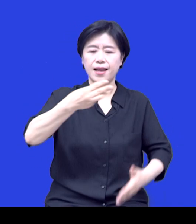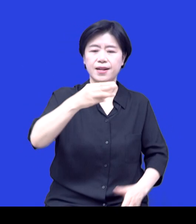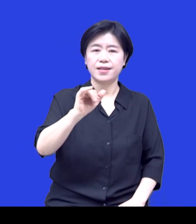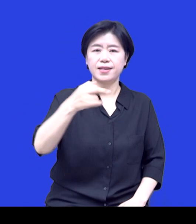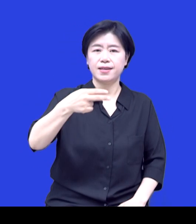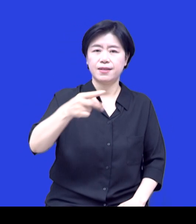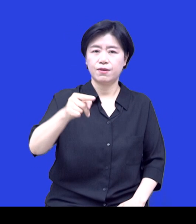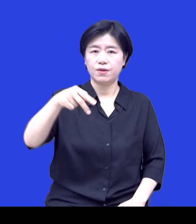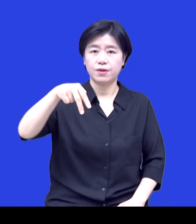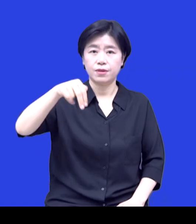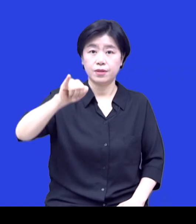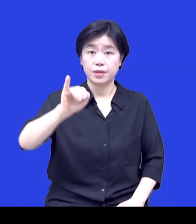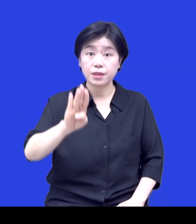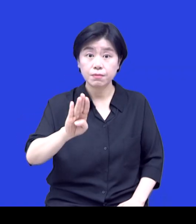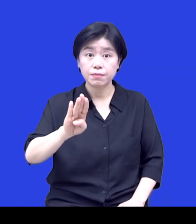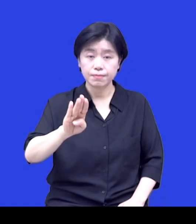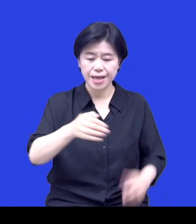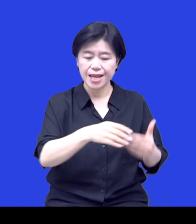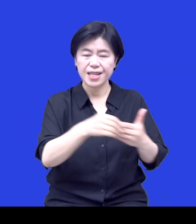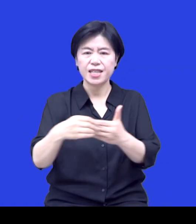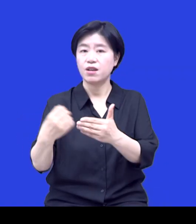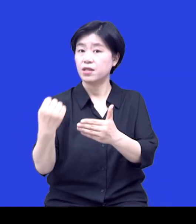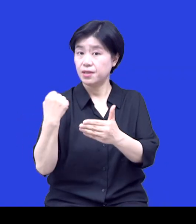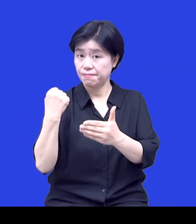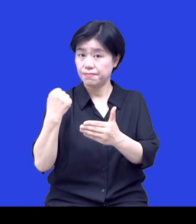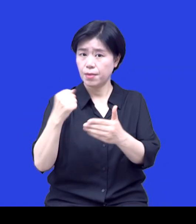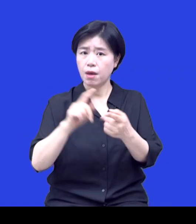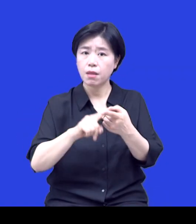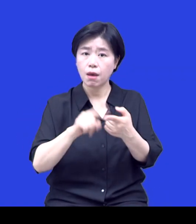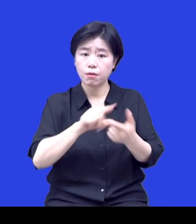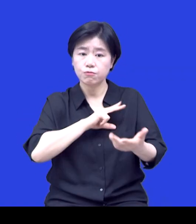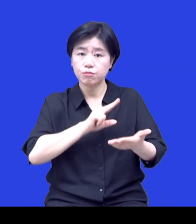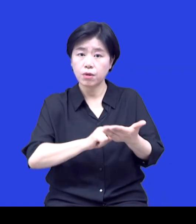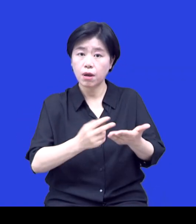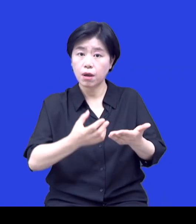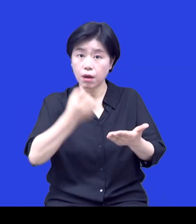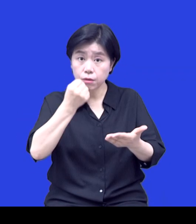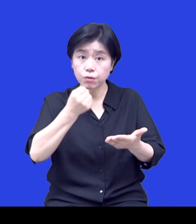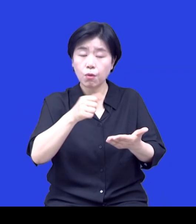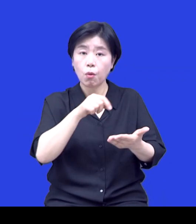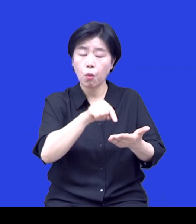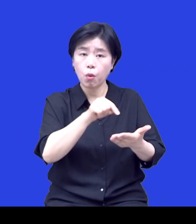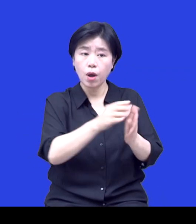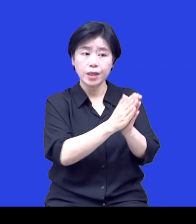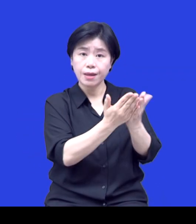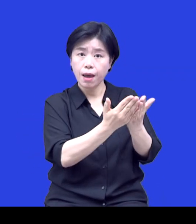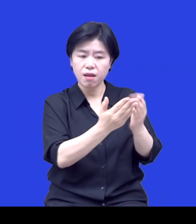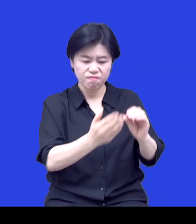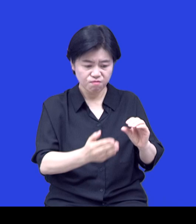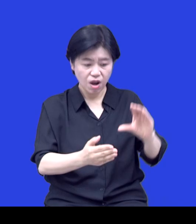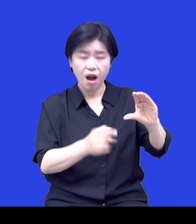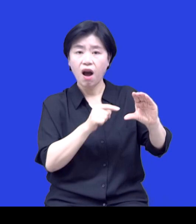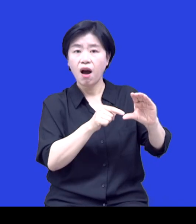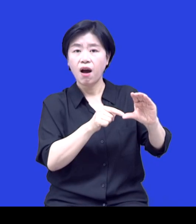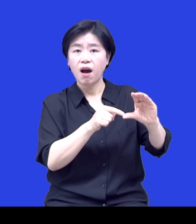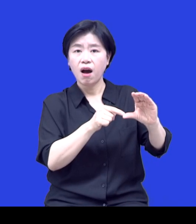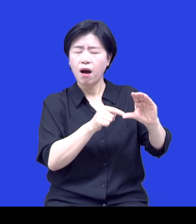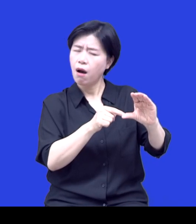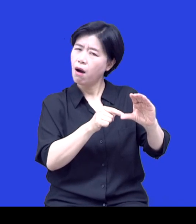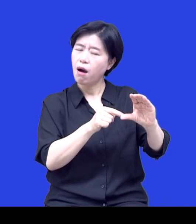단어였죠. 생소한 단어로 380페이지를 했을 때 1쇄를 넘기는 게 출판사에서는 관건이에요. 네. 브레이크 이븐을 돼야 되니까.